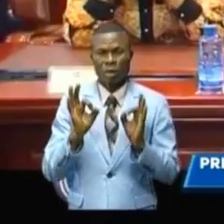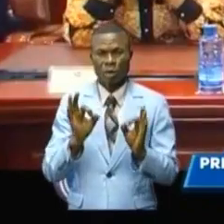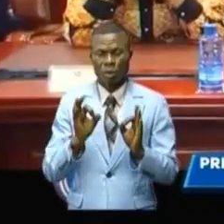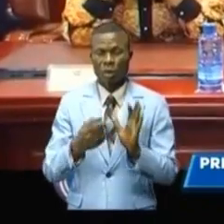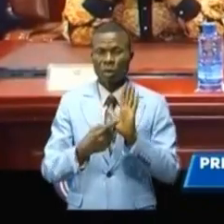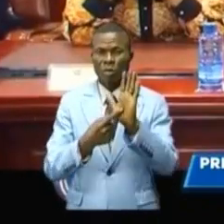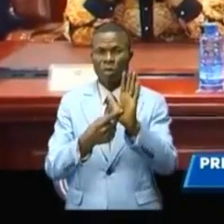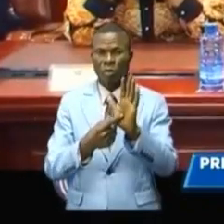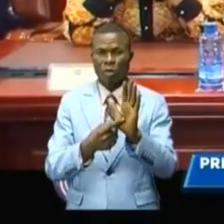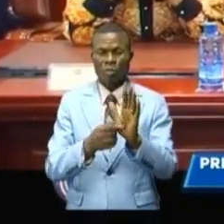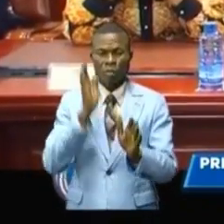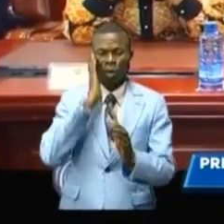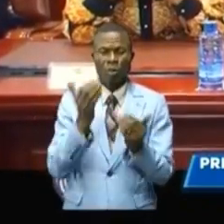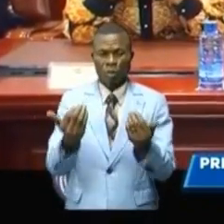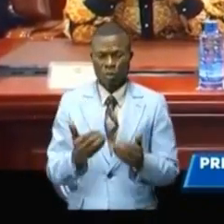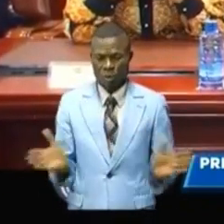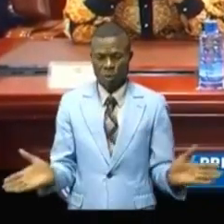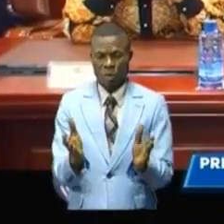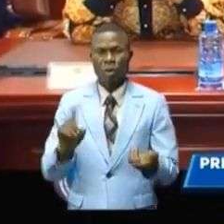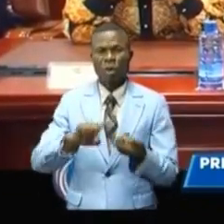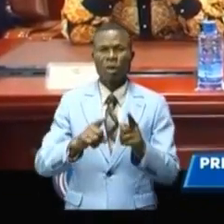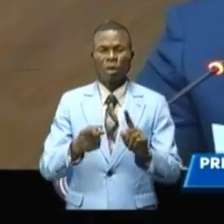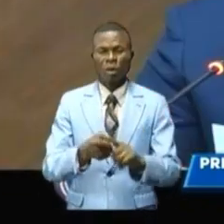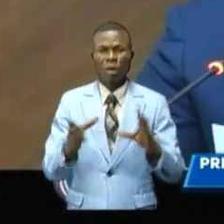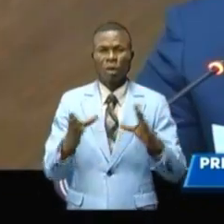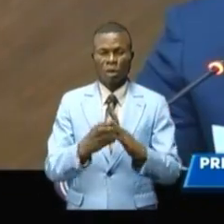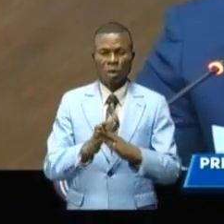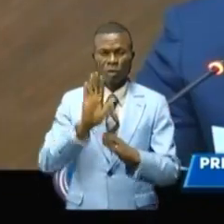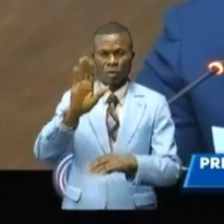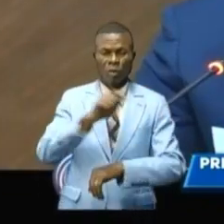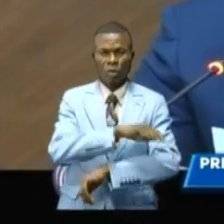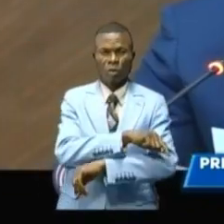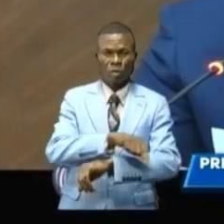salue notre volonté de renforcer la coopération avec votre bureau,